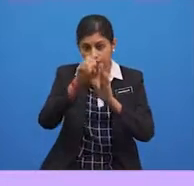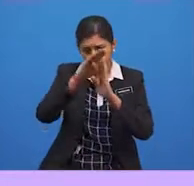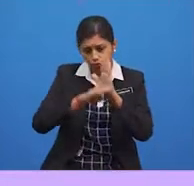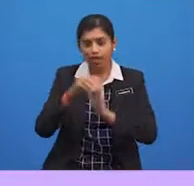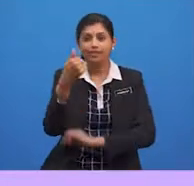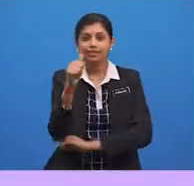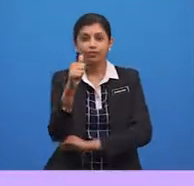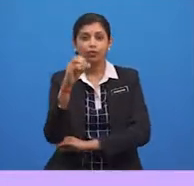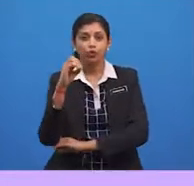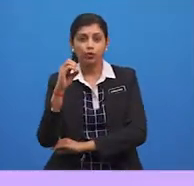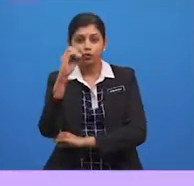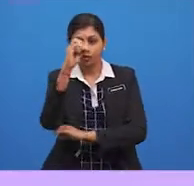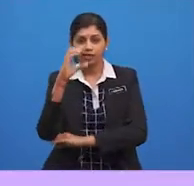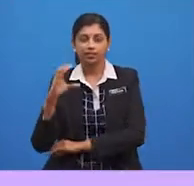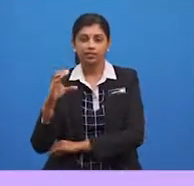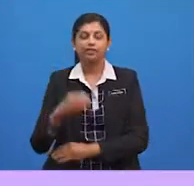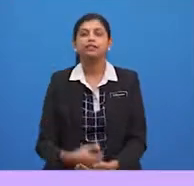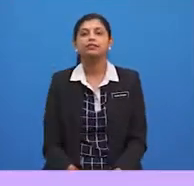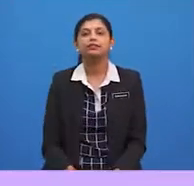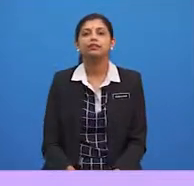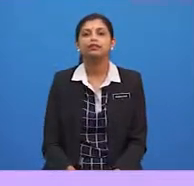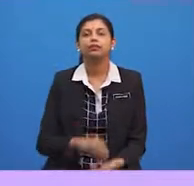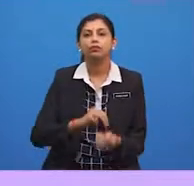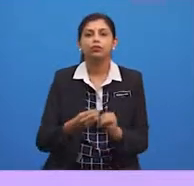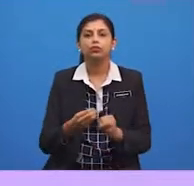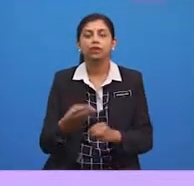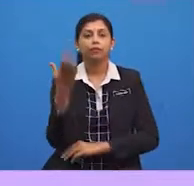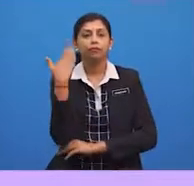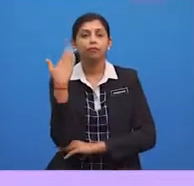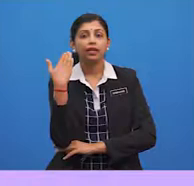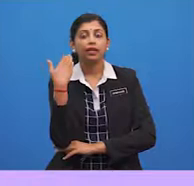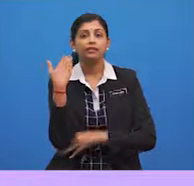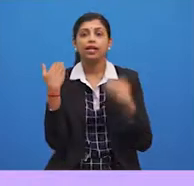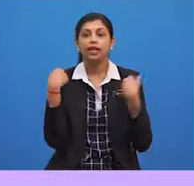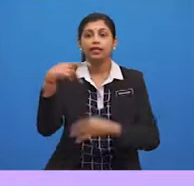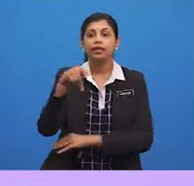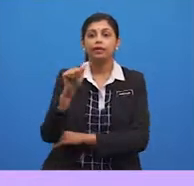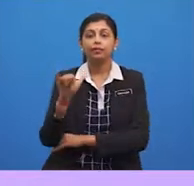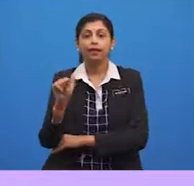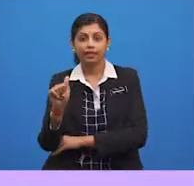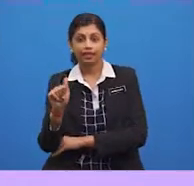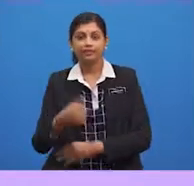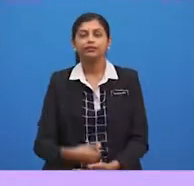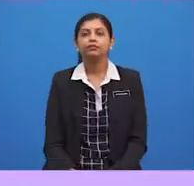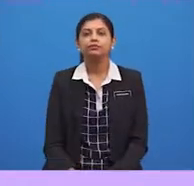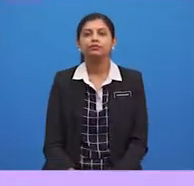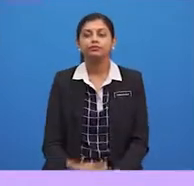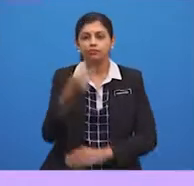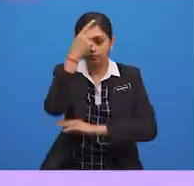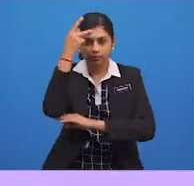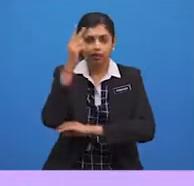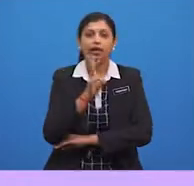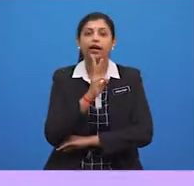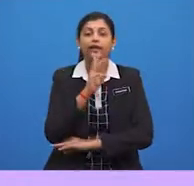Celsius. Musim panas adalah berpaya akibat lopak yang terhasil daripada salji